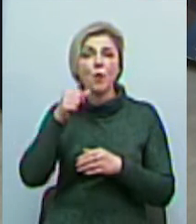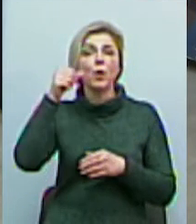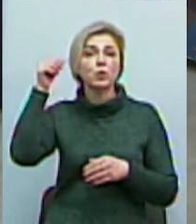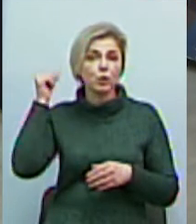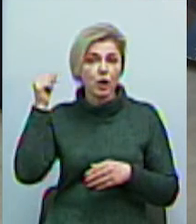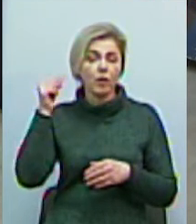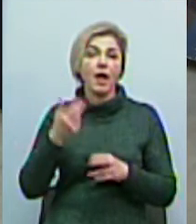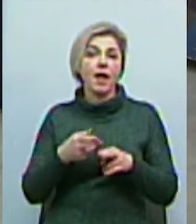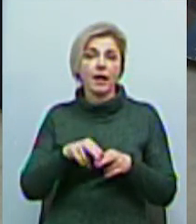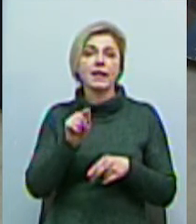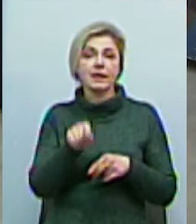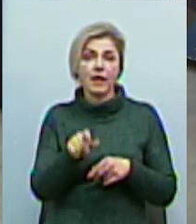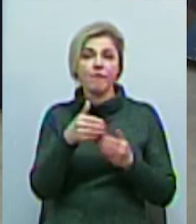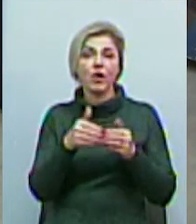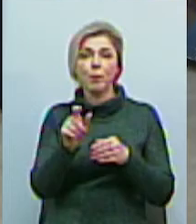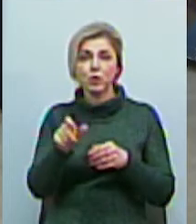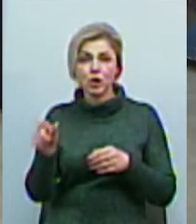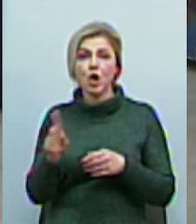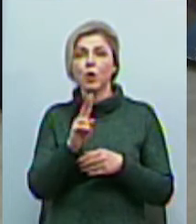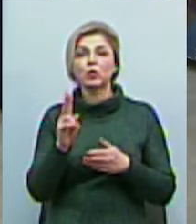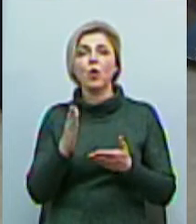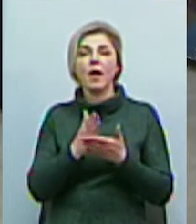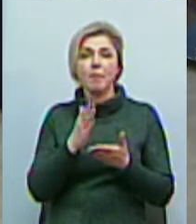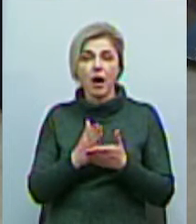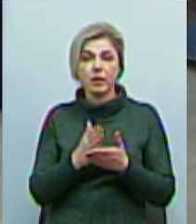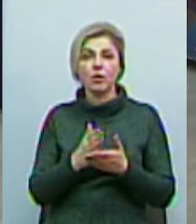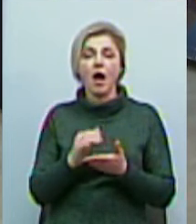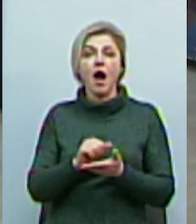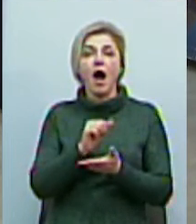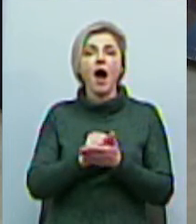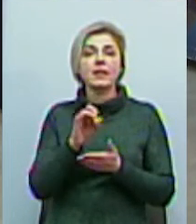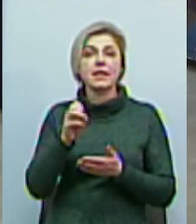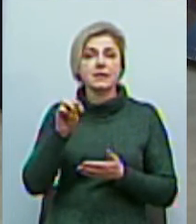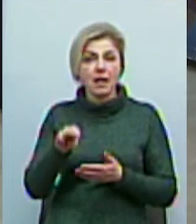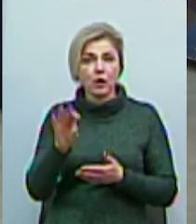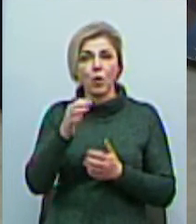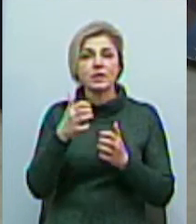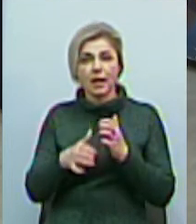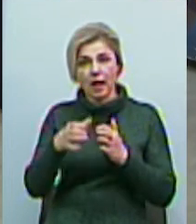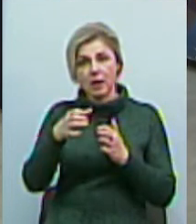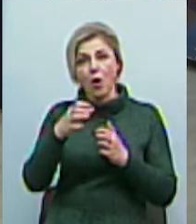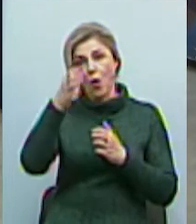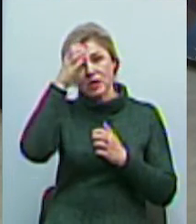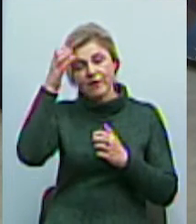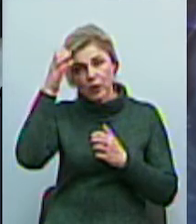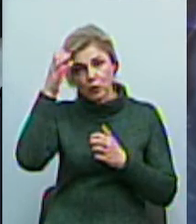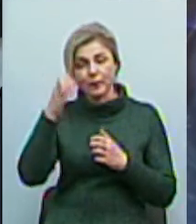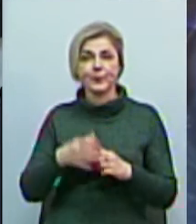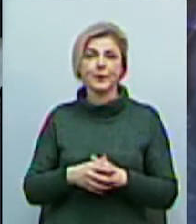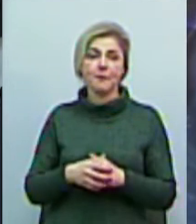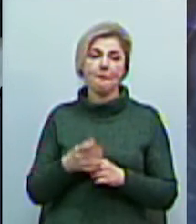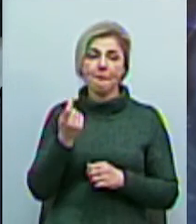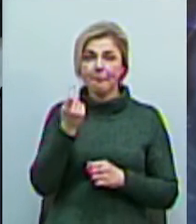ті випускники, які вже мають, це ті особи, які вже мають атестат про загальну середню освіту. Трішечки